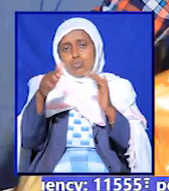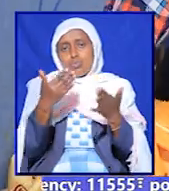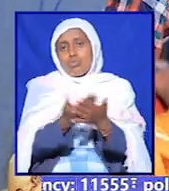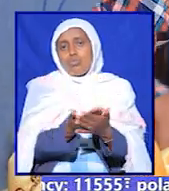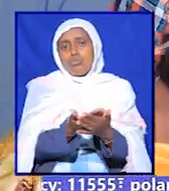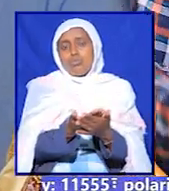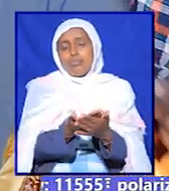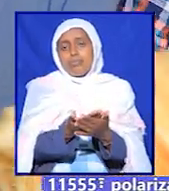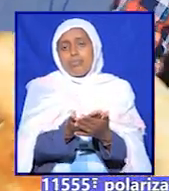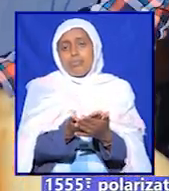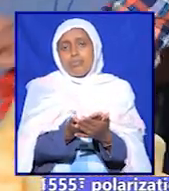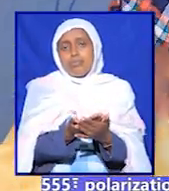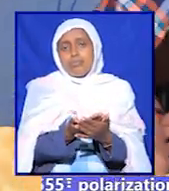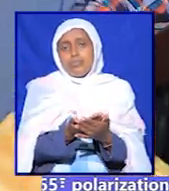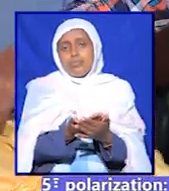ሁሉ